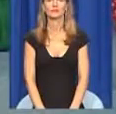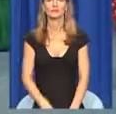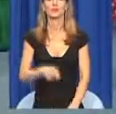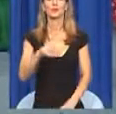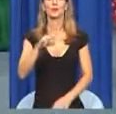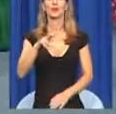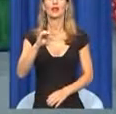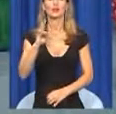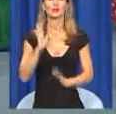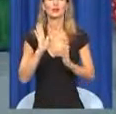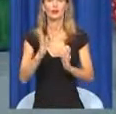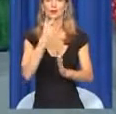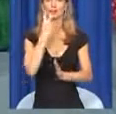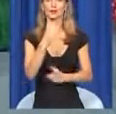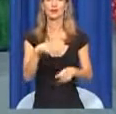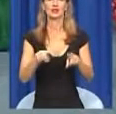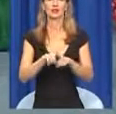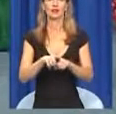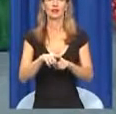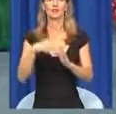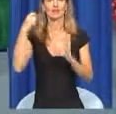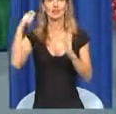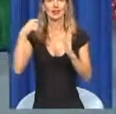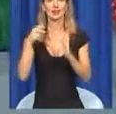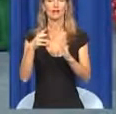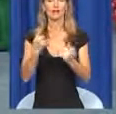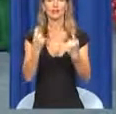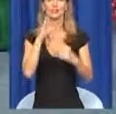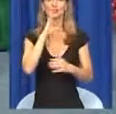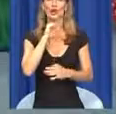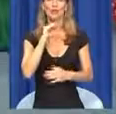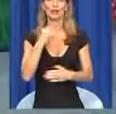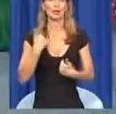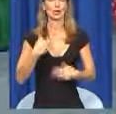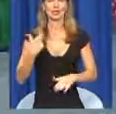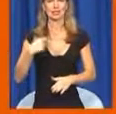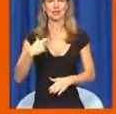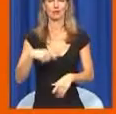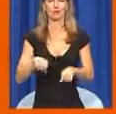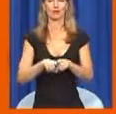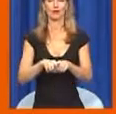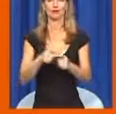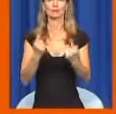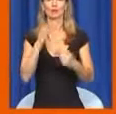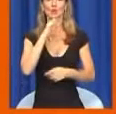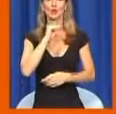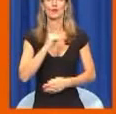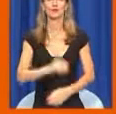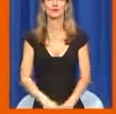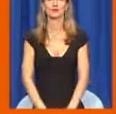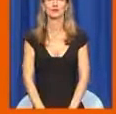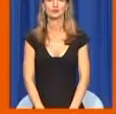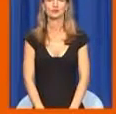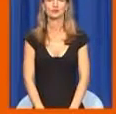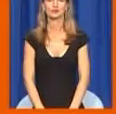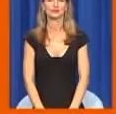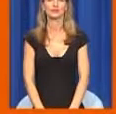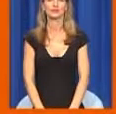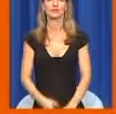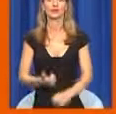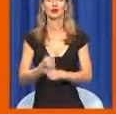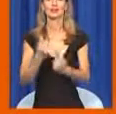Поліна, от ми тільки що подивилися такий відеоролик, да, величезна собачка. Не захотіла собі все-таки таку собаку? Ну, вона